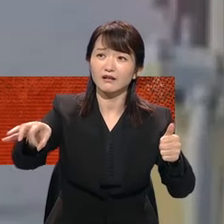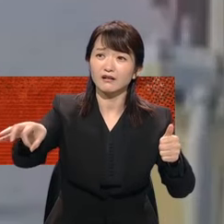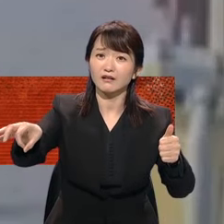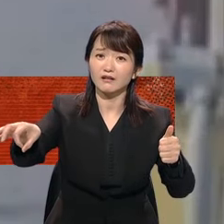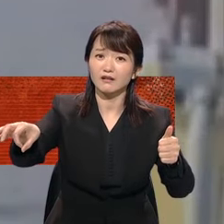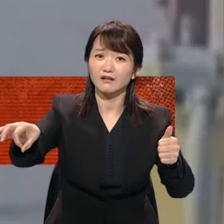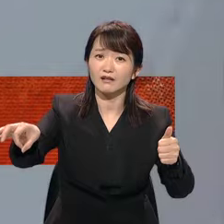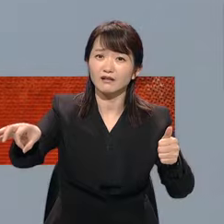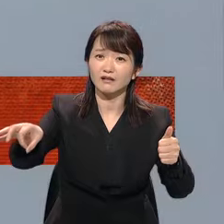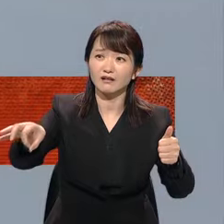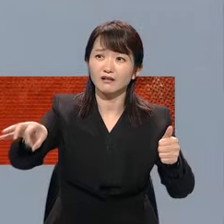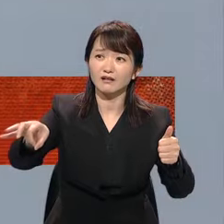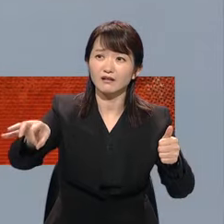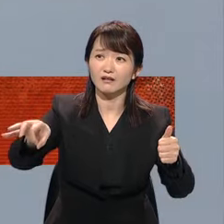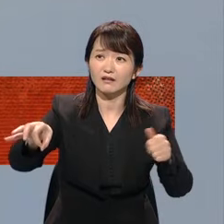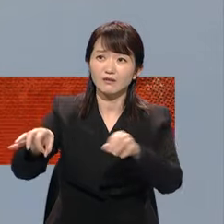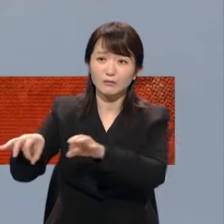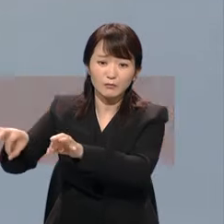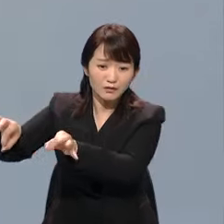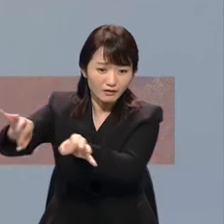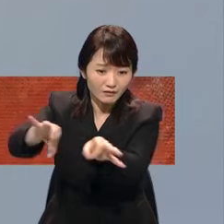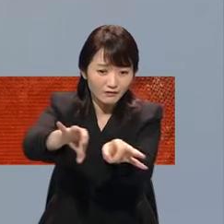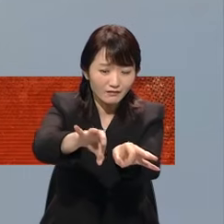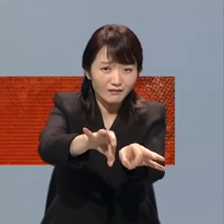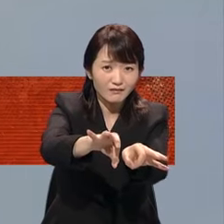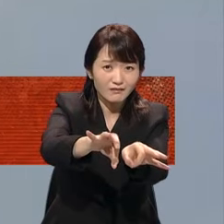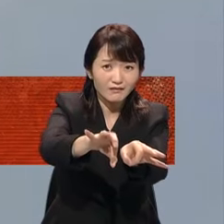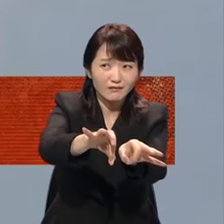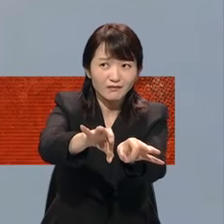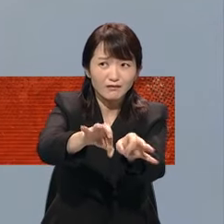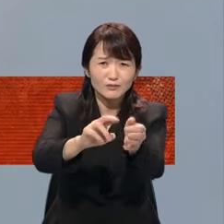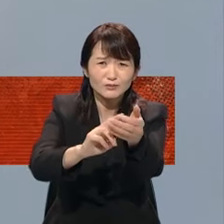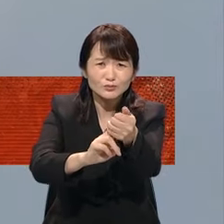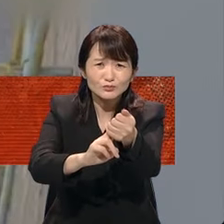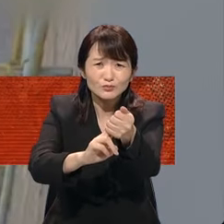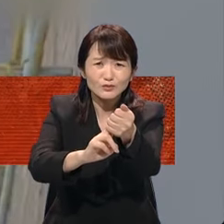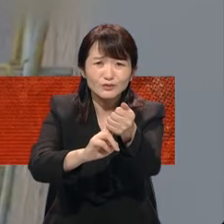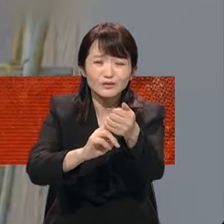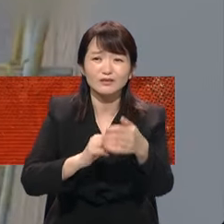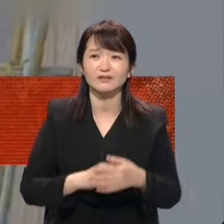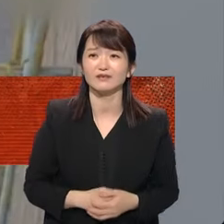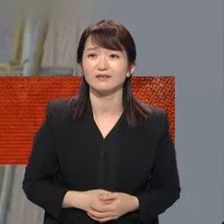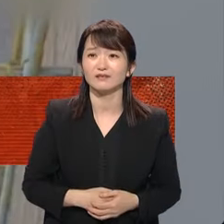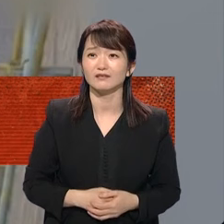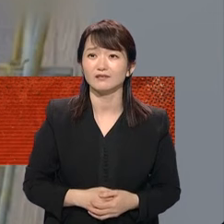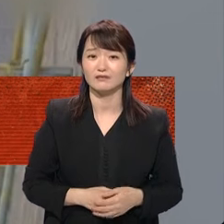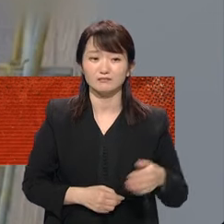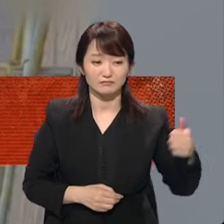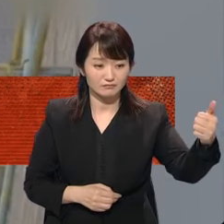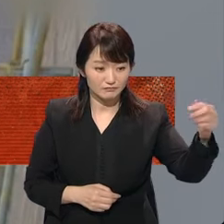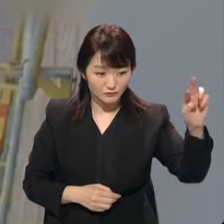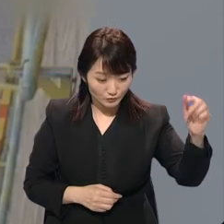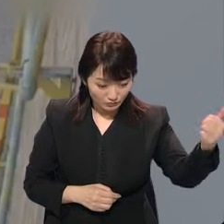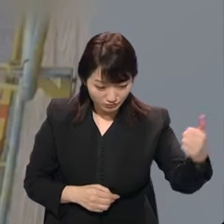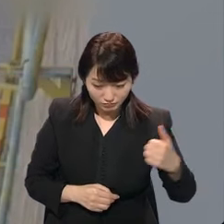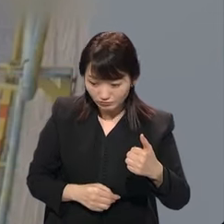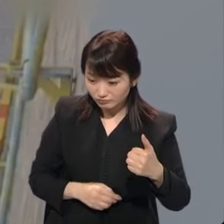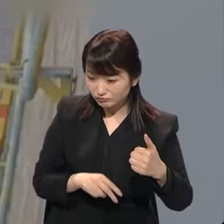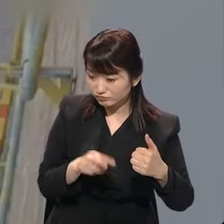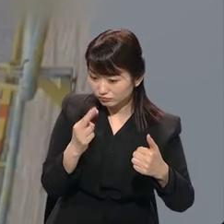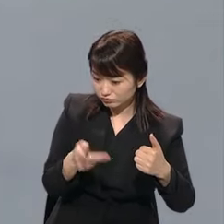찾지 못하게 방향까지 틀어서 쏙 숨어버렸습니다. 숨어버려서 좌회전했어. 뒤늦게 제자리로 돌아온 이